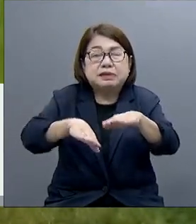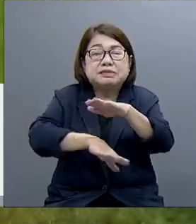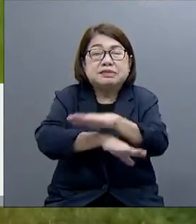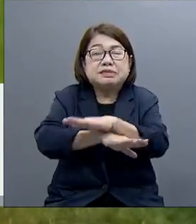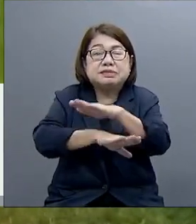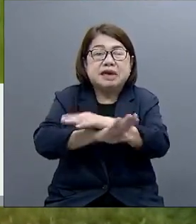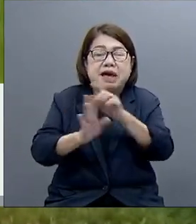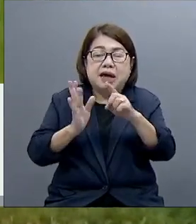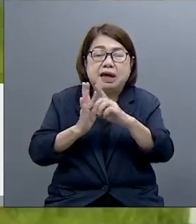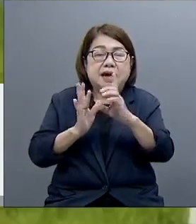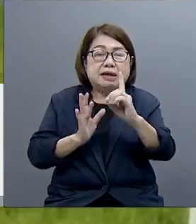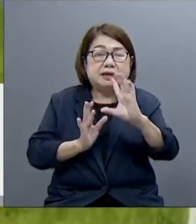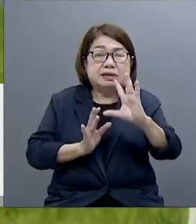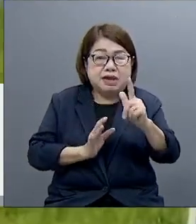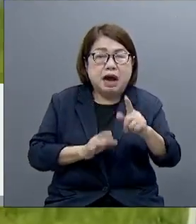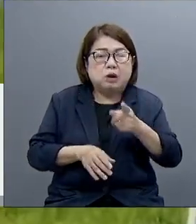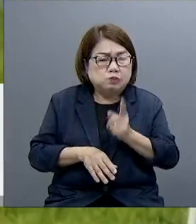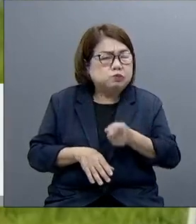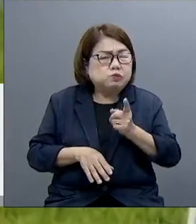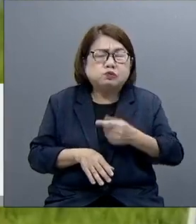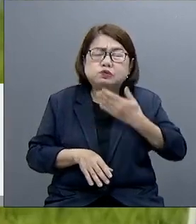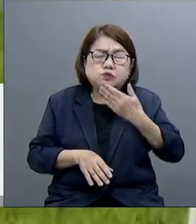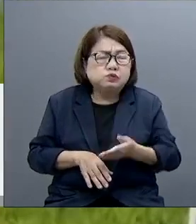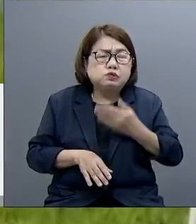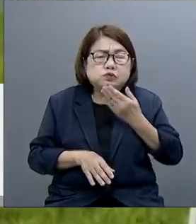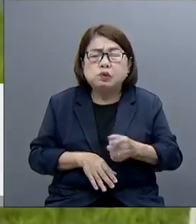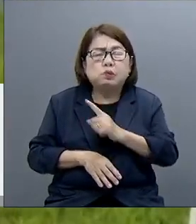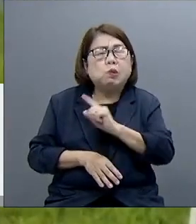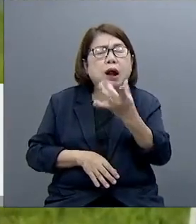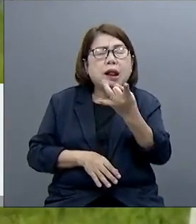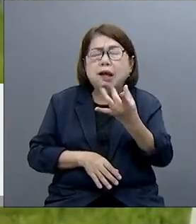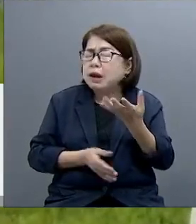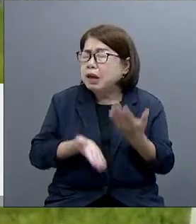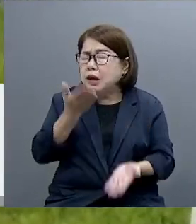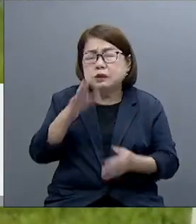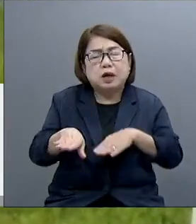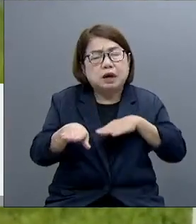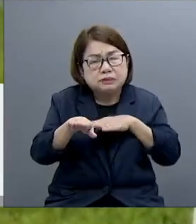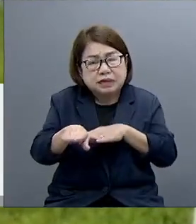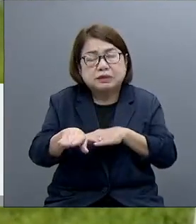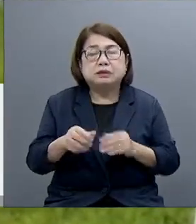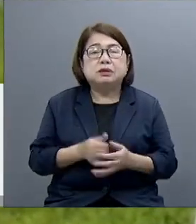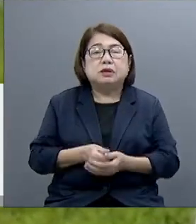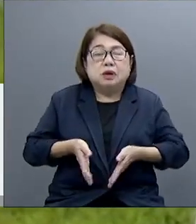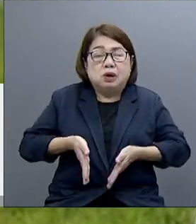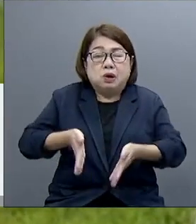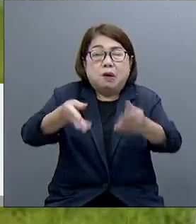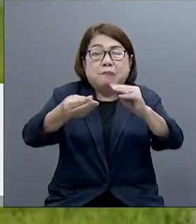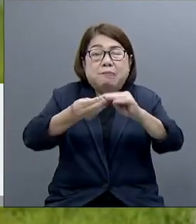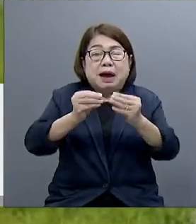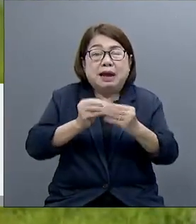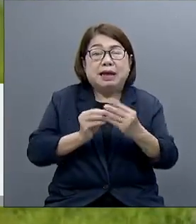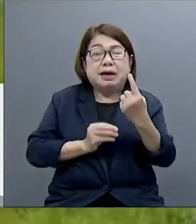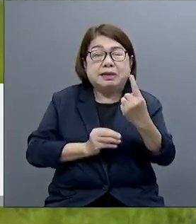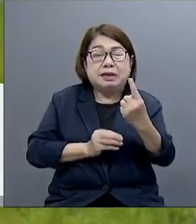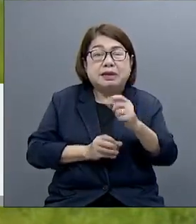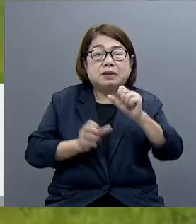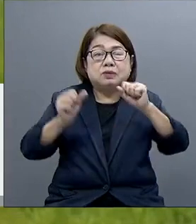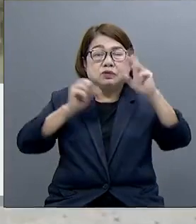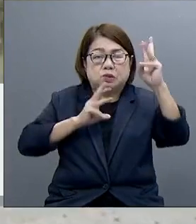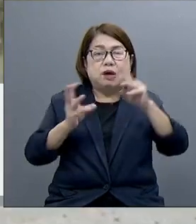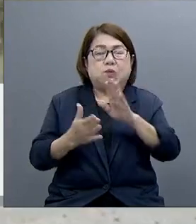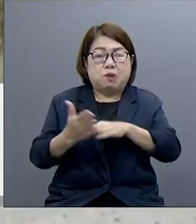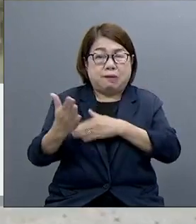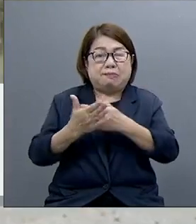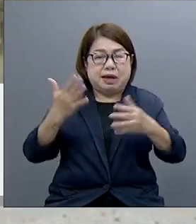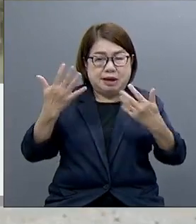จุดที่รถติดทุกเทศกาลเลยนะคะทางหลวงนครสวรรค์ที่1เขาก็เตรียมแผนในการระบายร